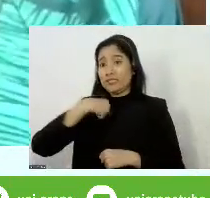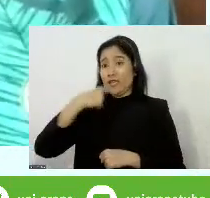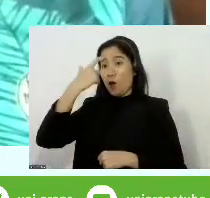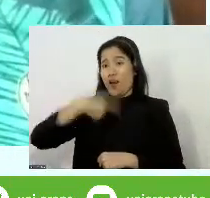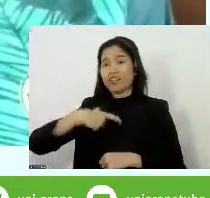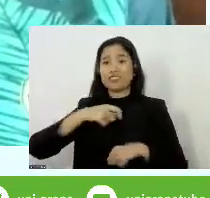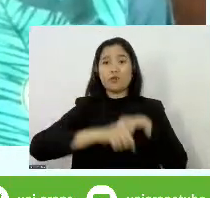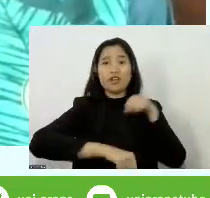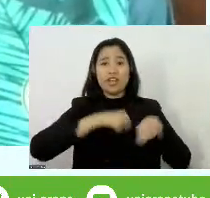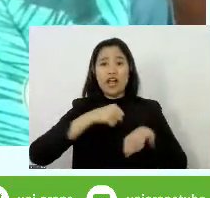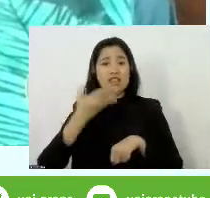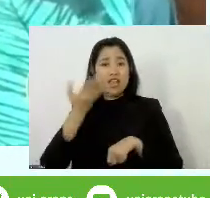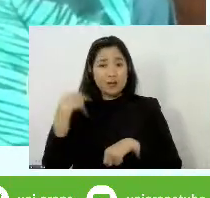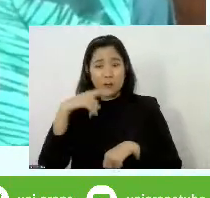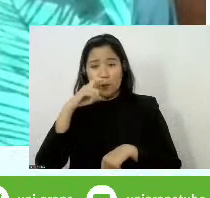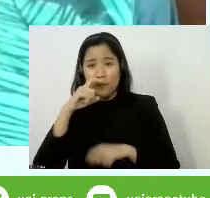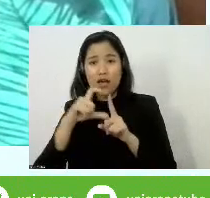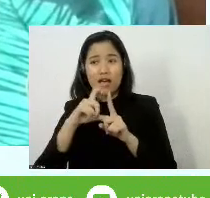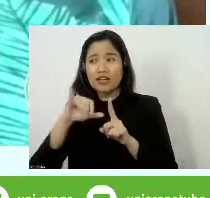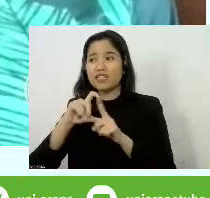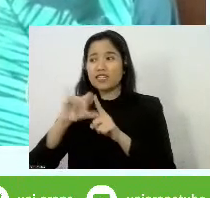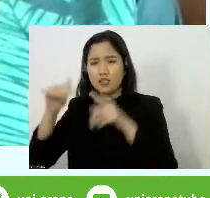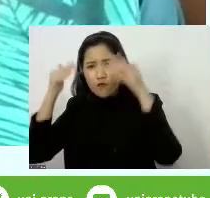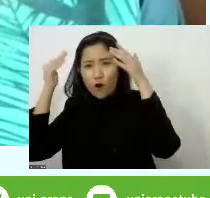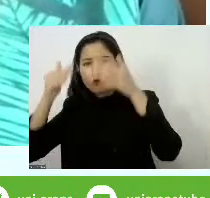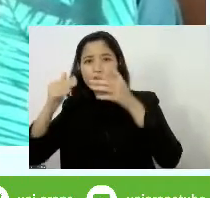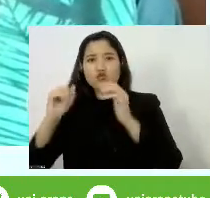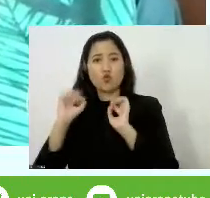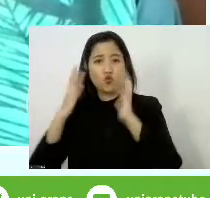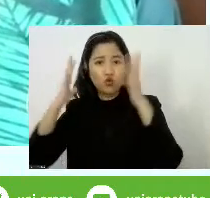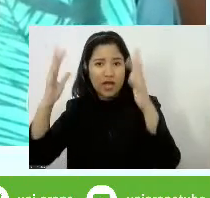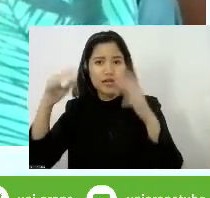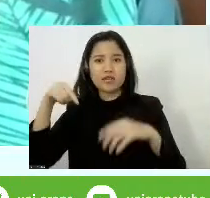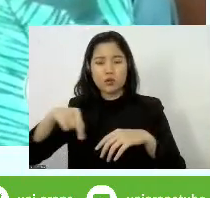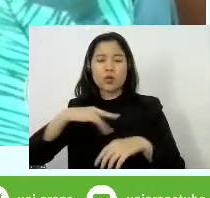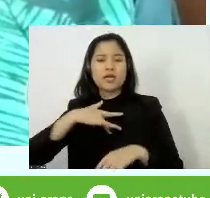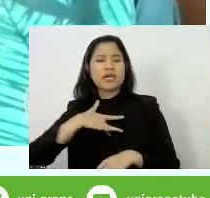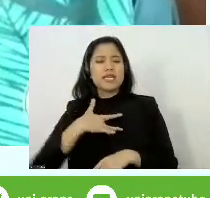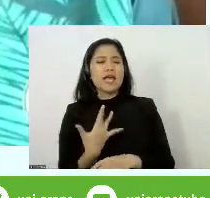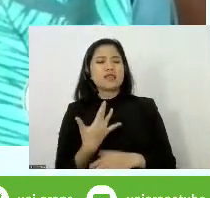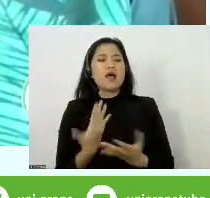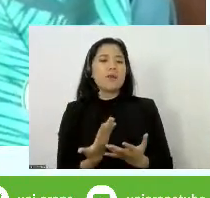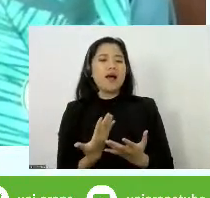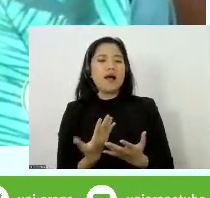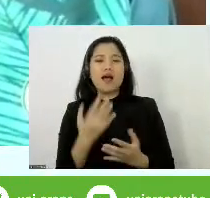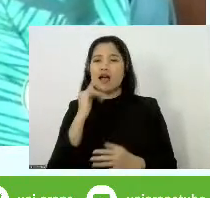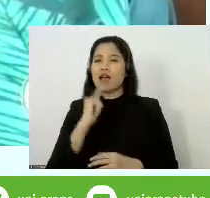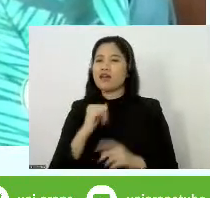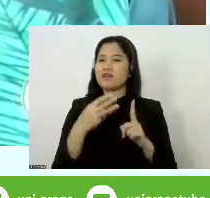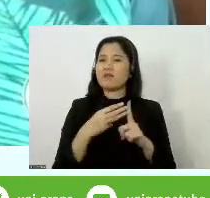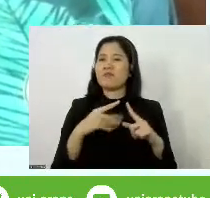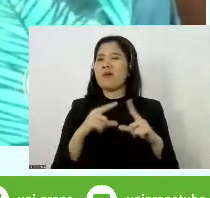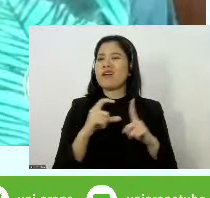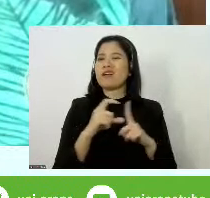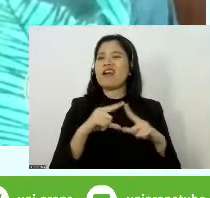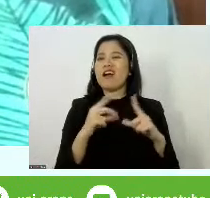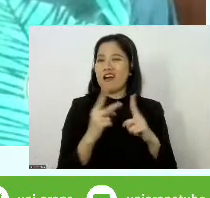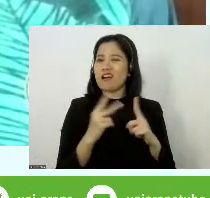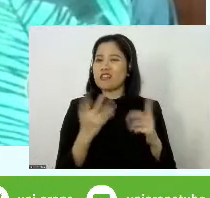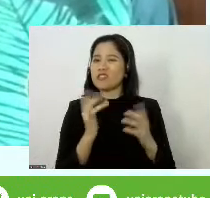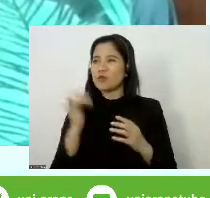Kalau Pak Didi tadi lebih konsen kehutanan niat dan itu menjadi bagian dari ibadah kita niatkan menjadi bagian daripada kita Insyaallah